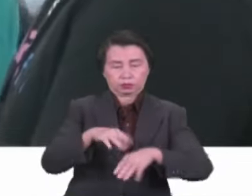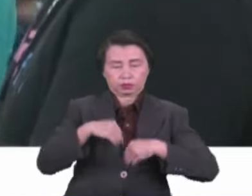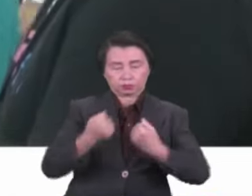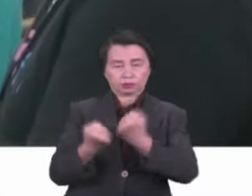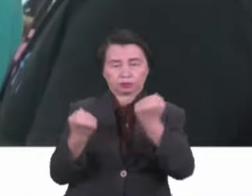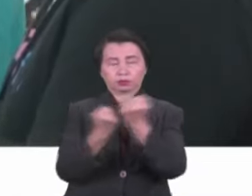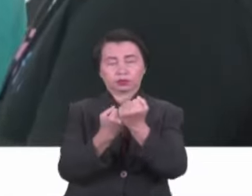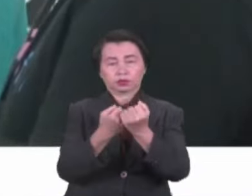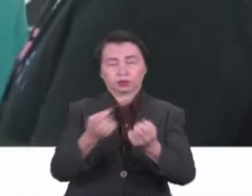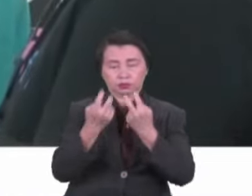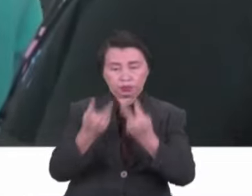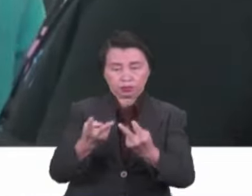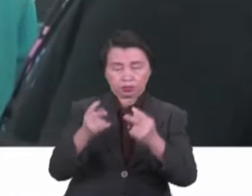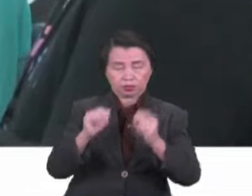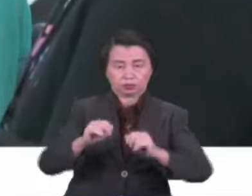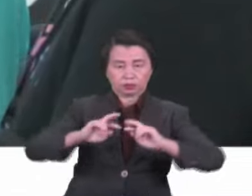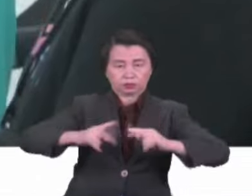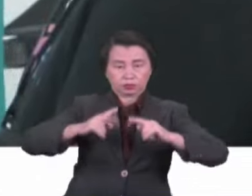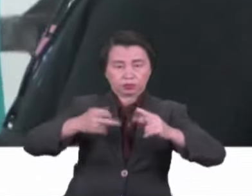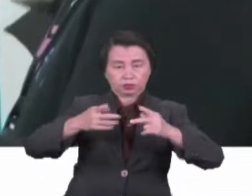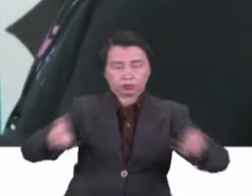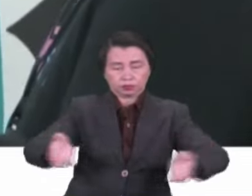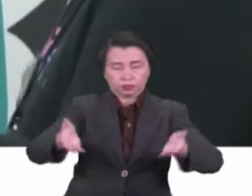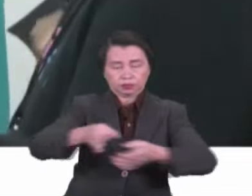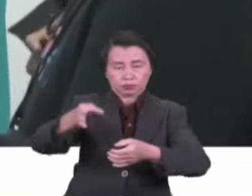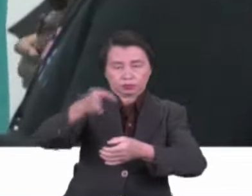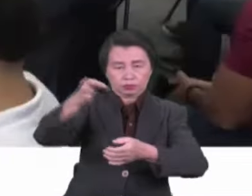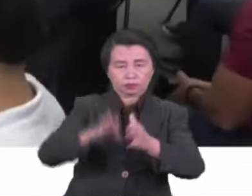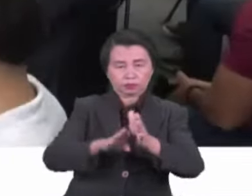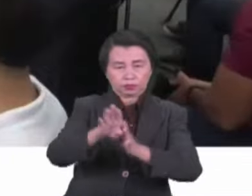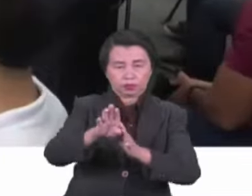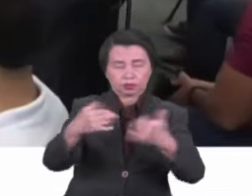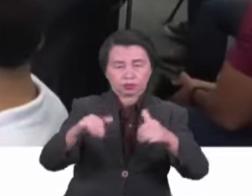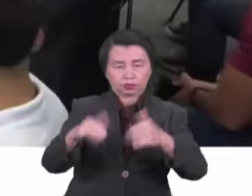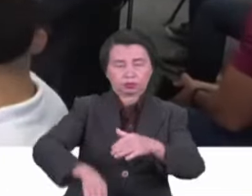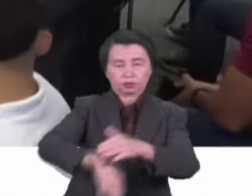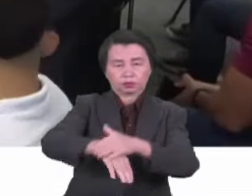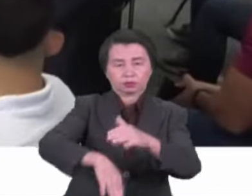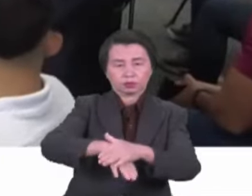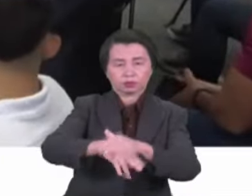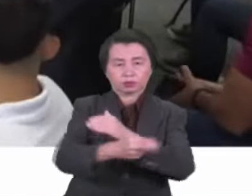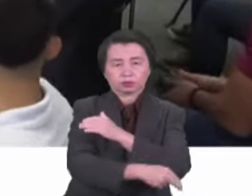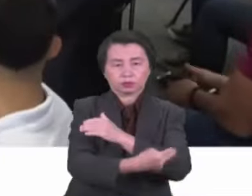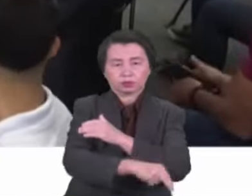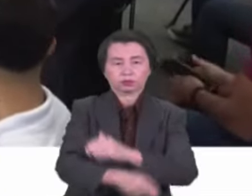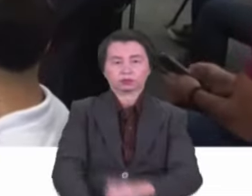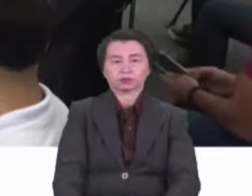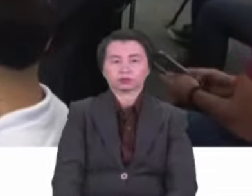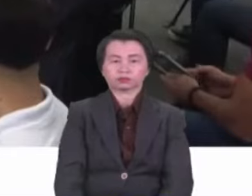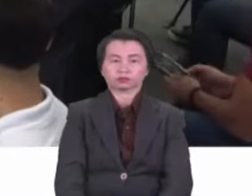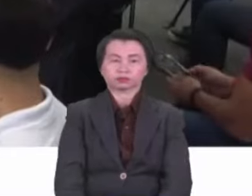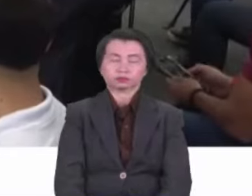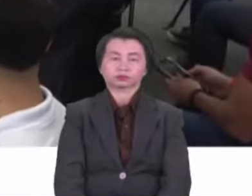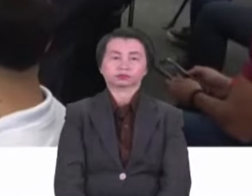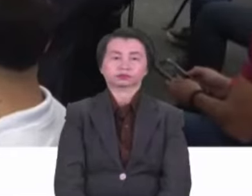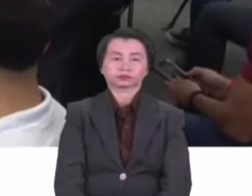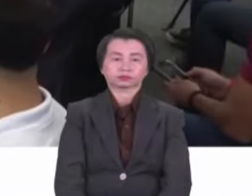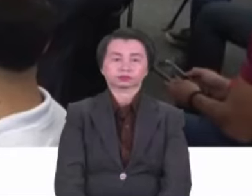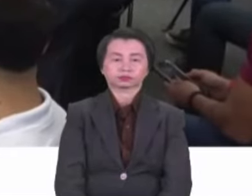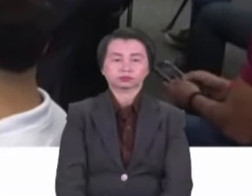tersebut yang dilihat mampu meningkatkan lagi motivasi dan prestasi industri bola sepak negeri. Berjuang di